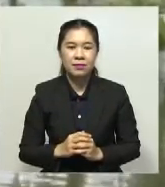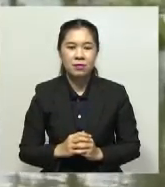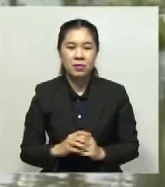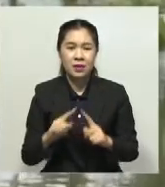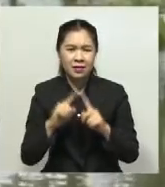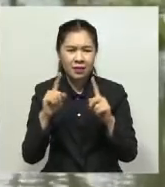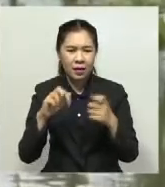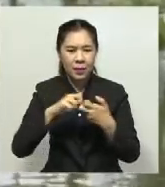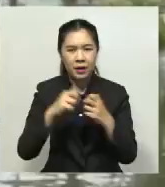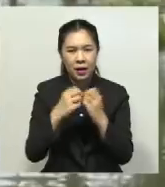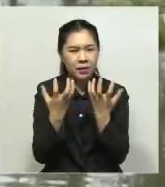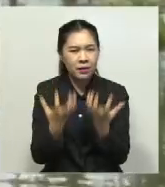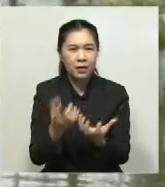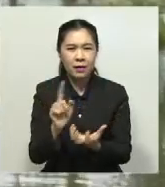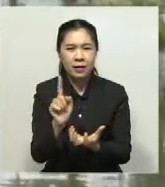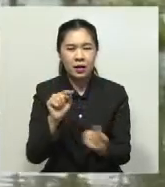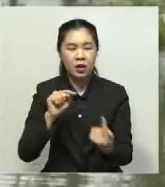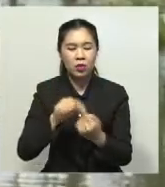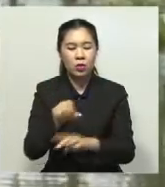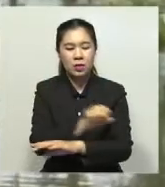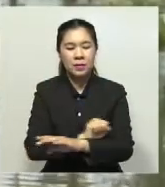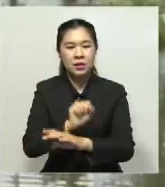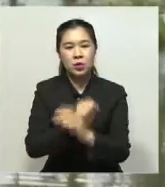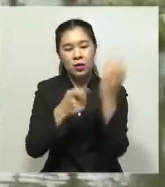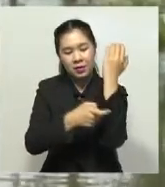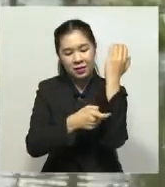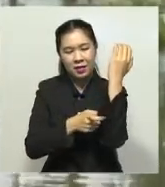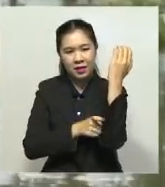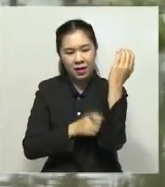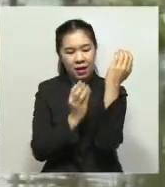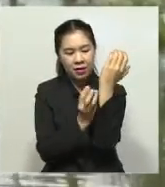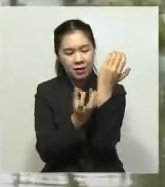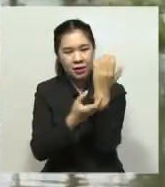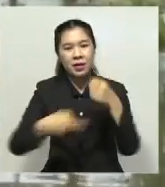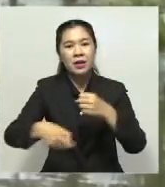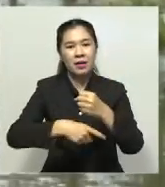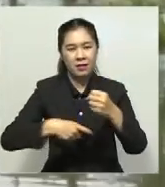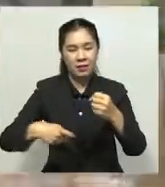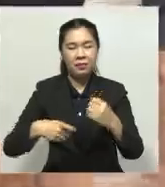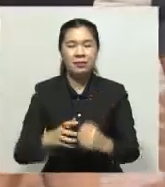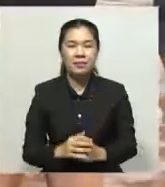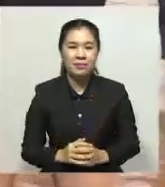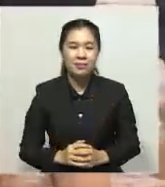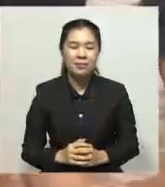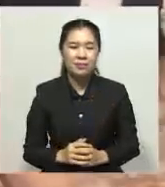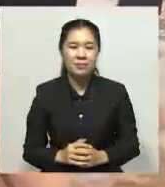ายหนักก็คือพวกสวนยางสวนปาล์มและก็นาข้าวครับผม